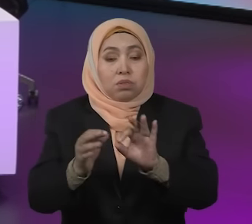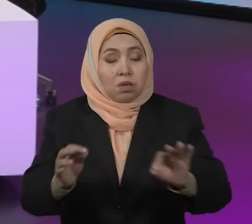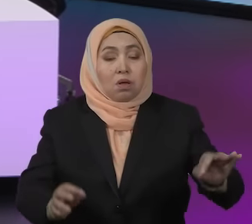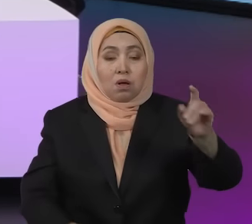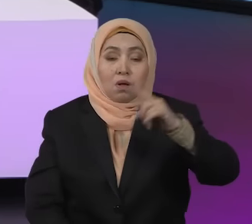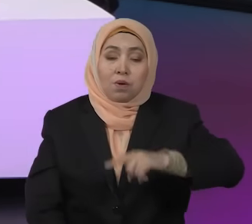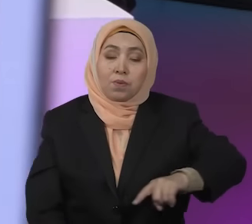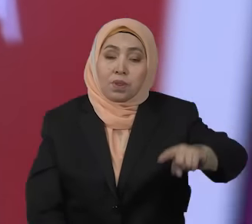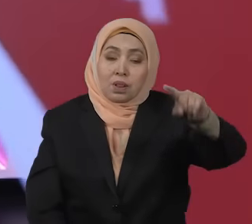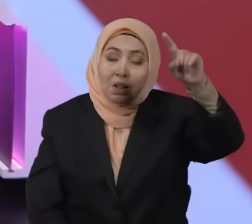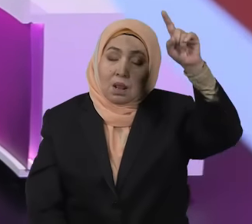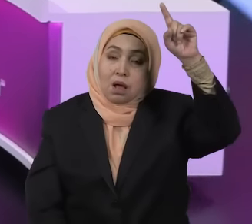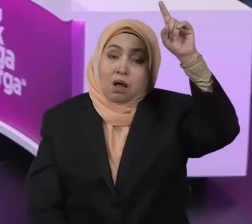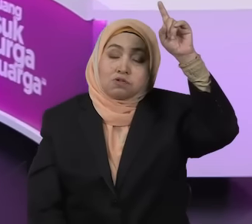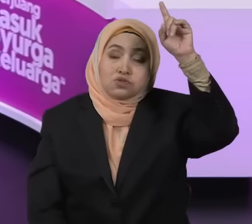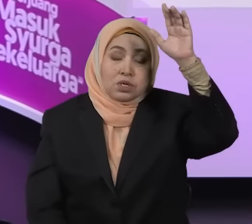صدق الله